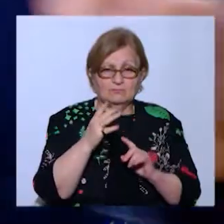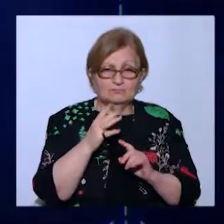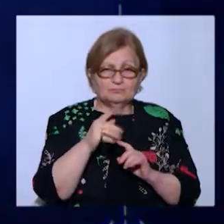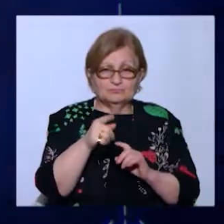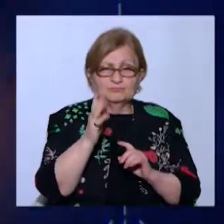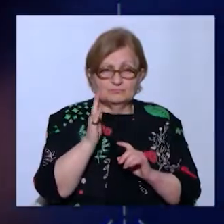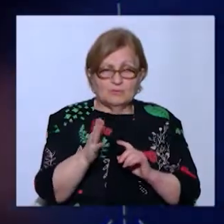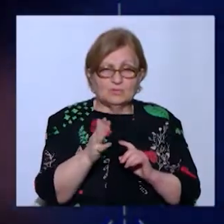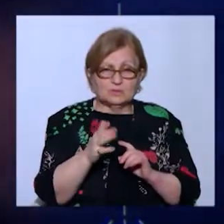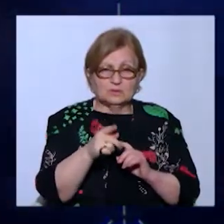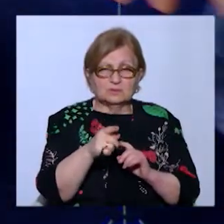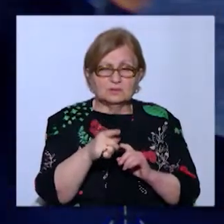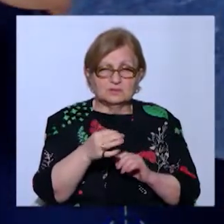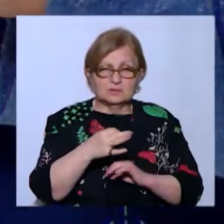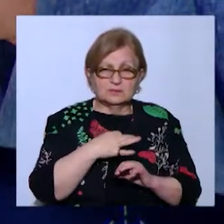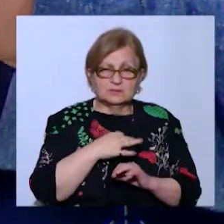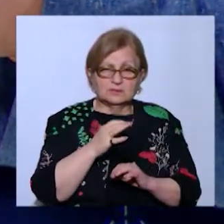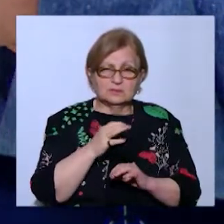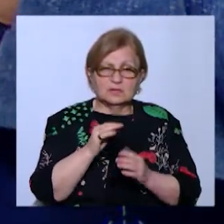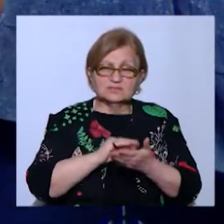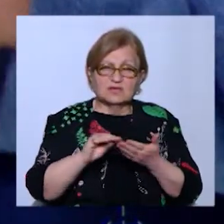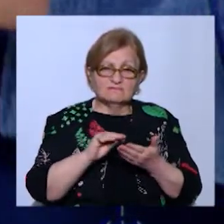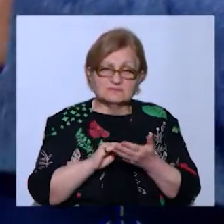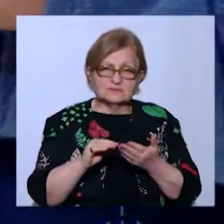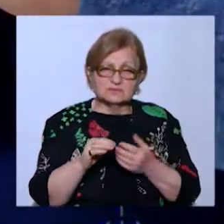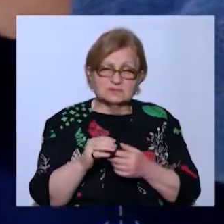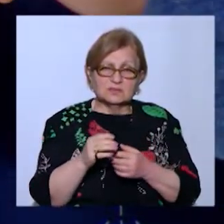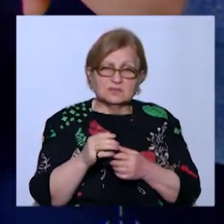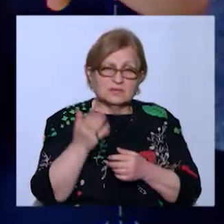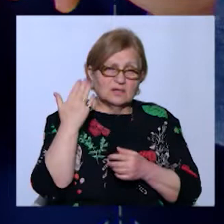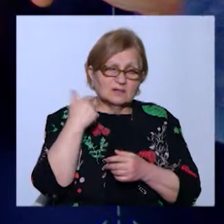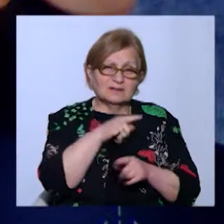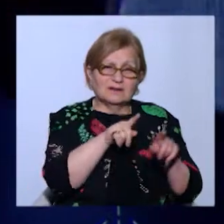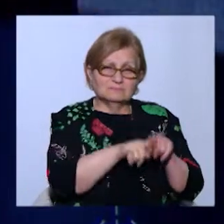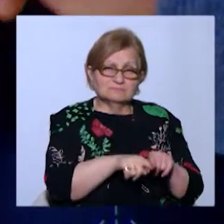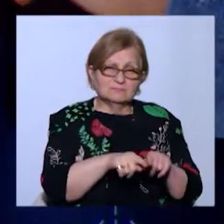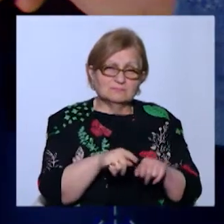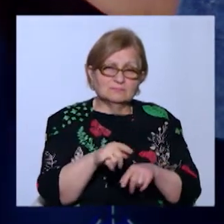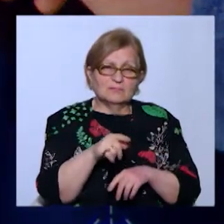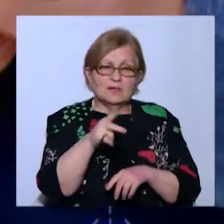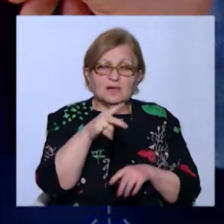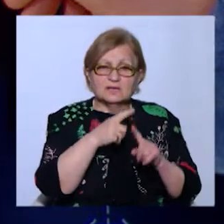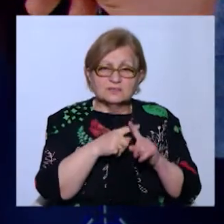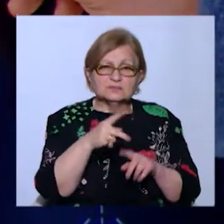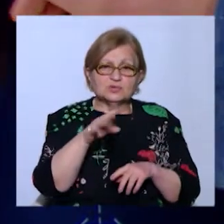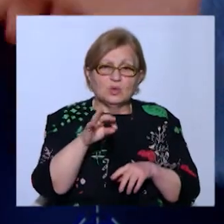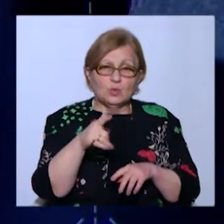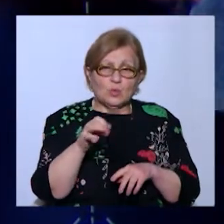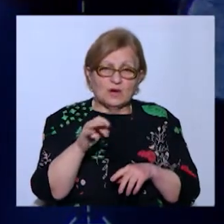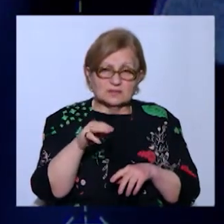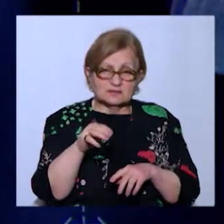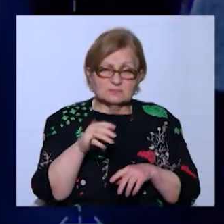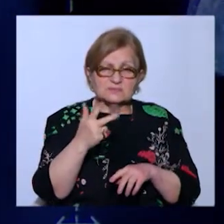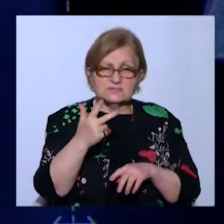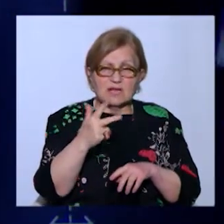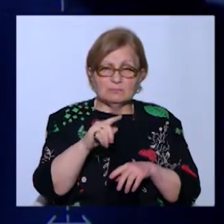მეორე განტოლება კი მოგცემს ამონახს და ეს ამონახსი ჩაიწერება იგივენაირად როგორც წინა შემთხვევაში, ლოგარითმი 3-ის